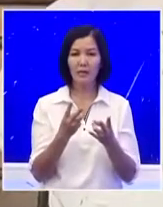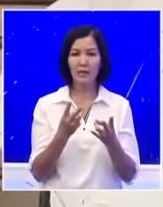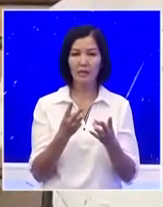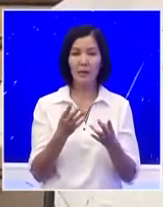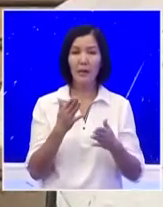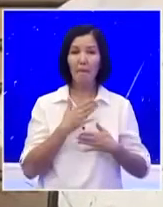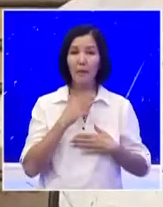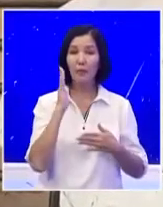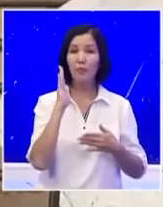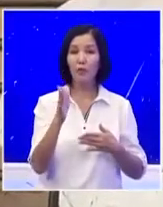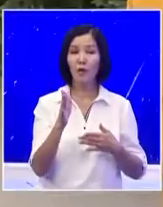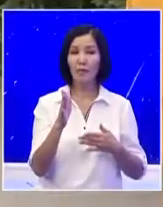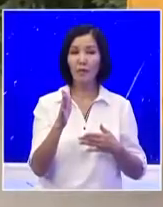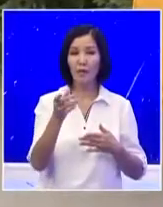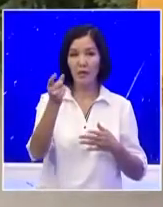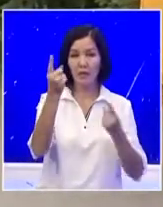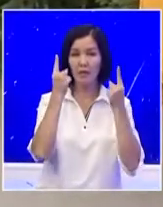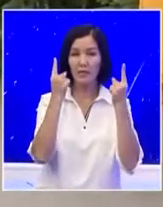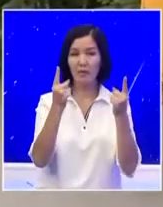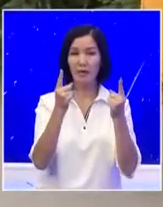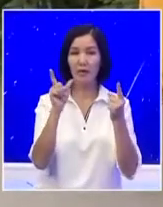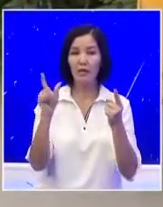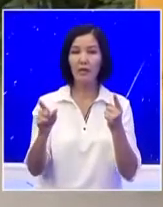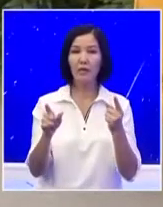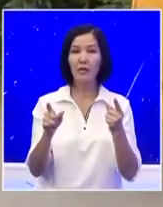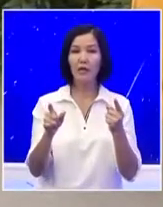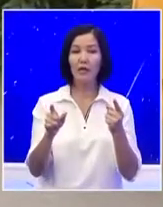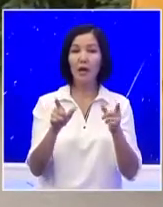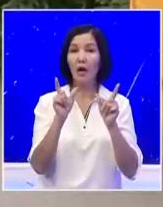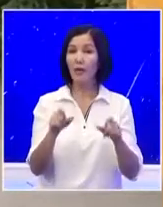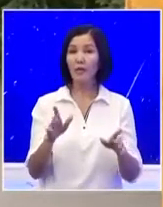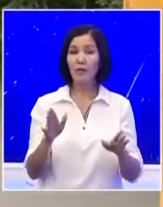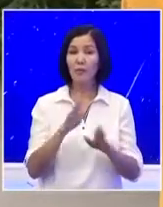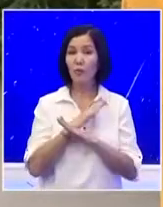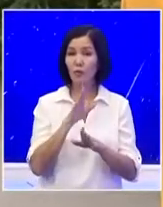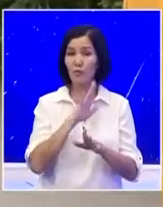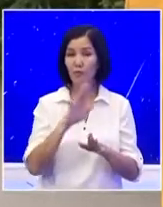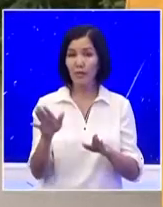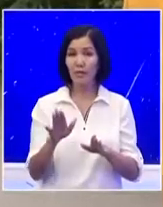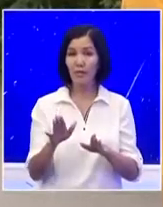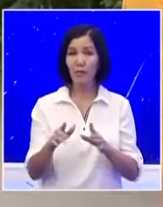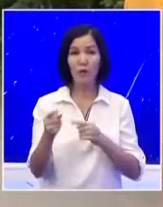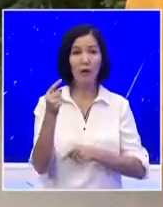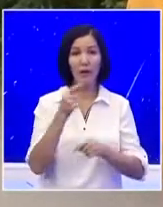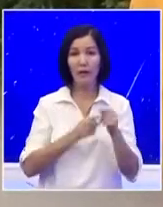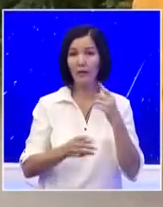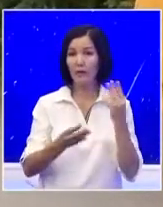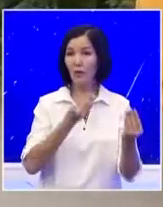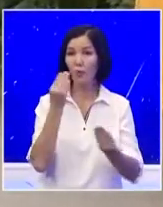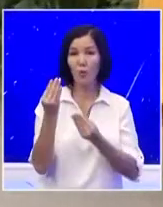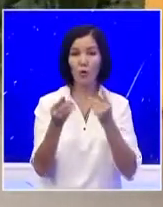Мен боламын демеңдер. Өлсе өлер, табиғат, адам өлмес. Ол бірақ қайтып келіп ойнап